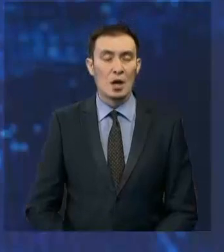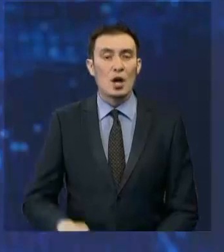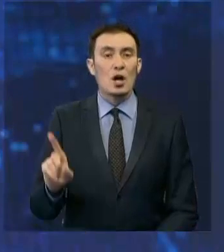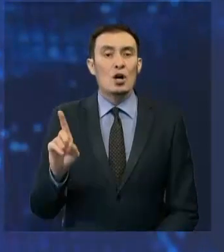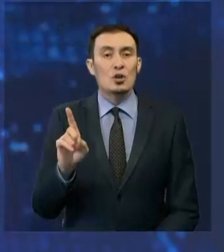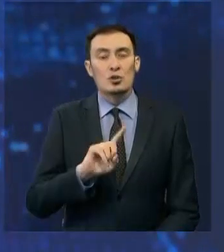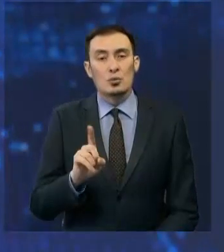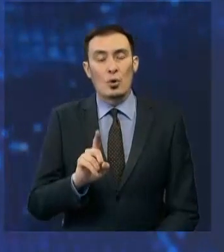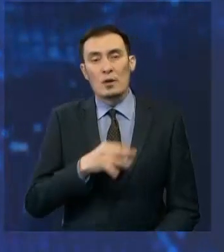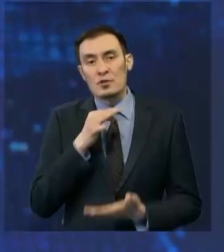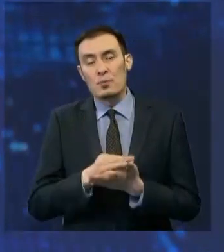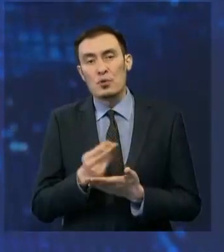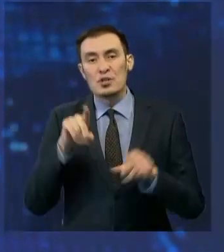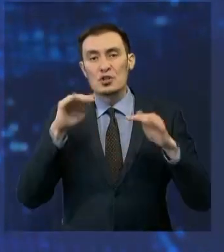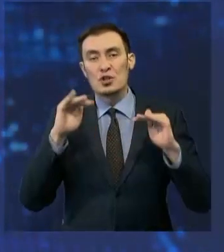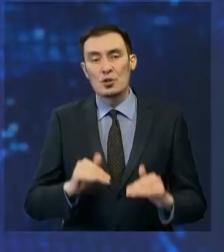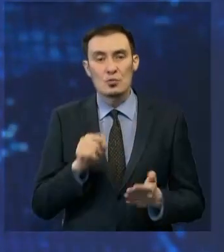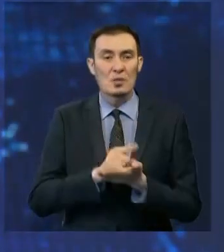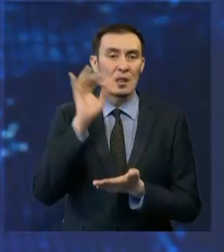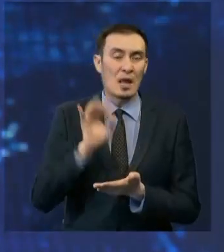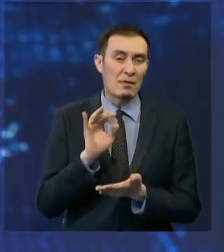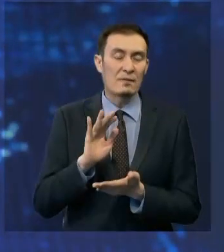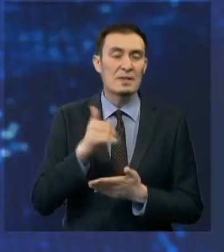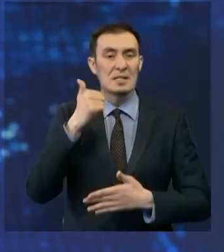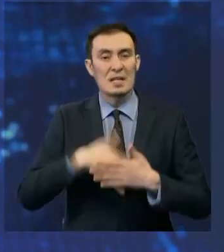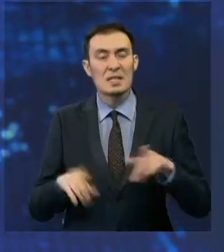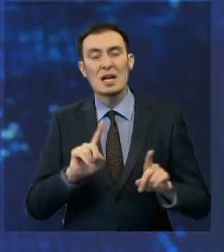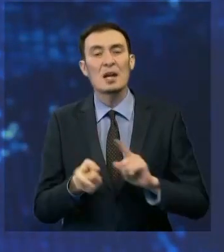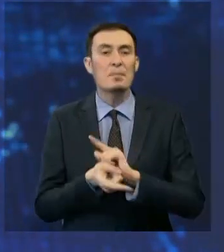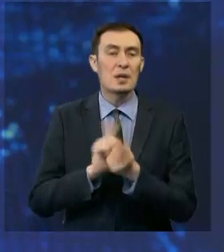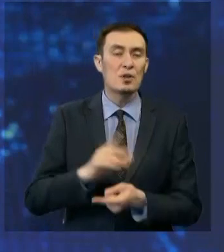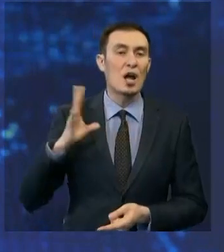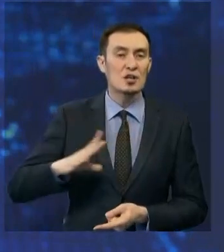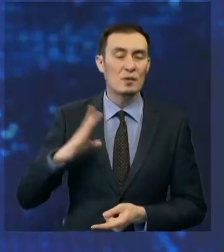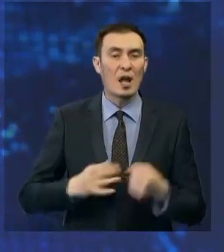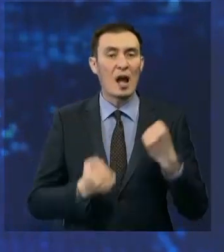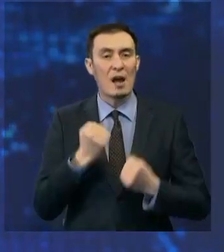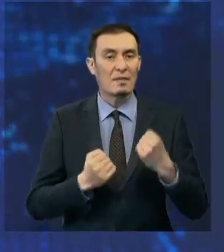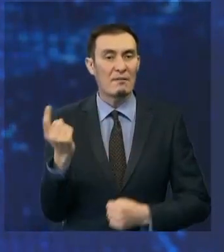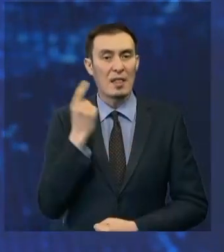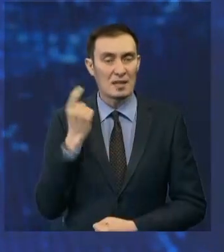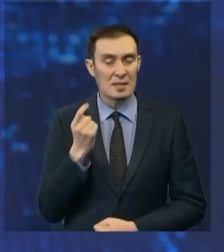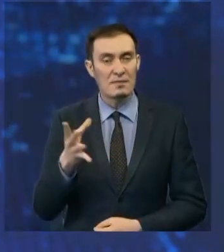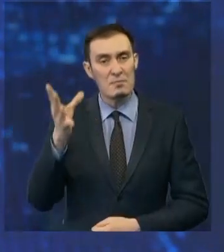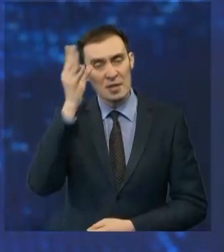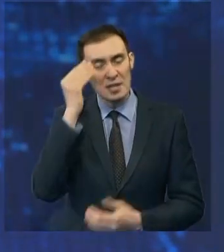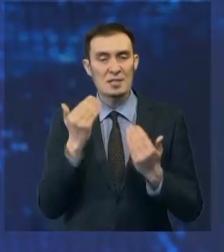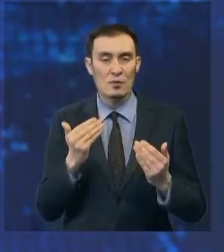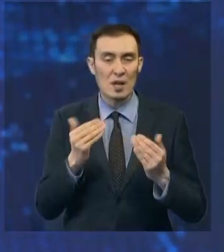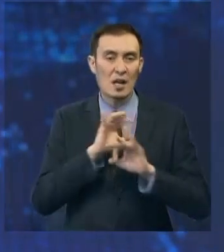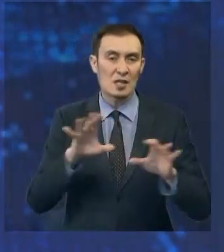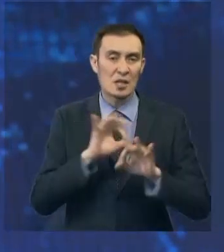что думаю это снижение ставок отели сбора жителей столицы и каких перемен ждут автовладельцем мнения горожан в нашем glitz